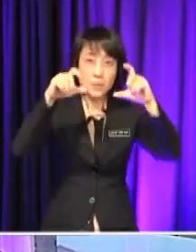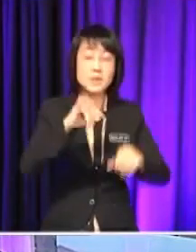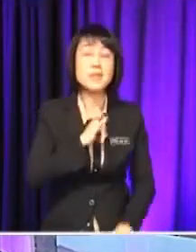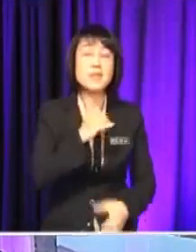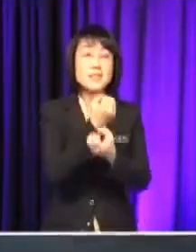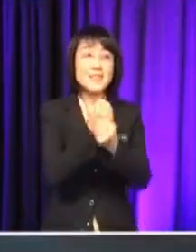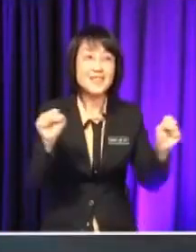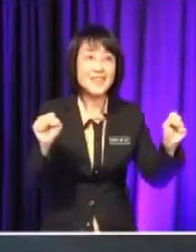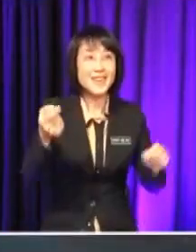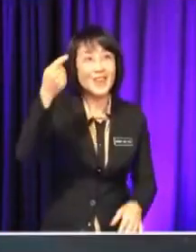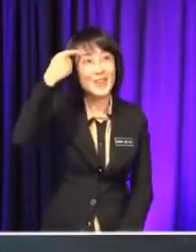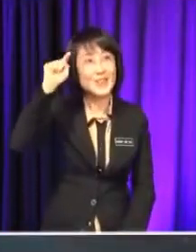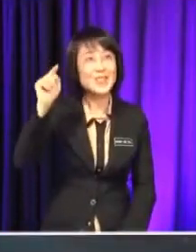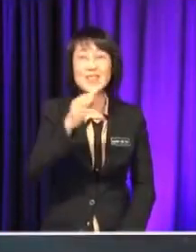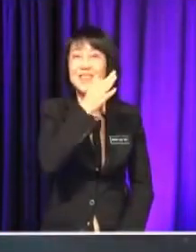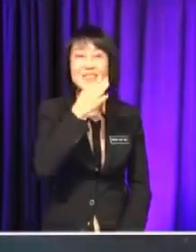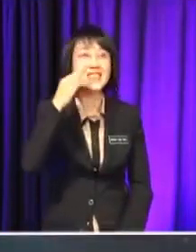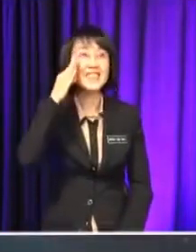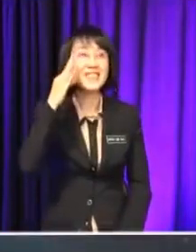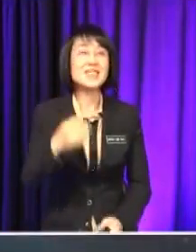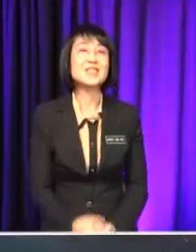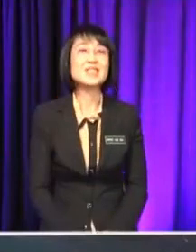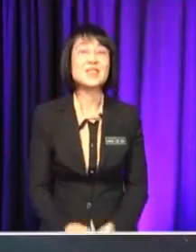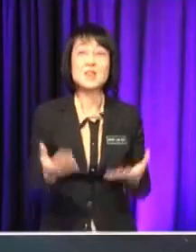sediakan untuk TV Oh iya betul nah